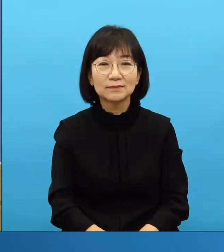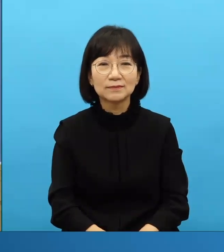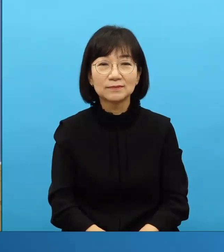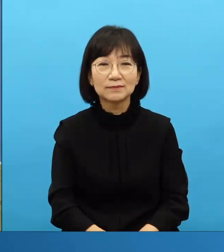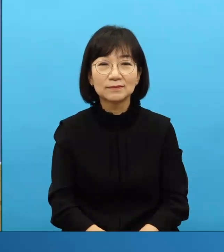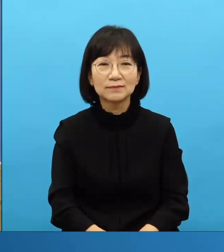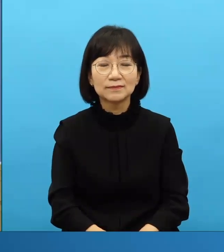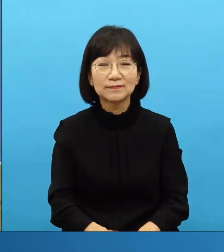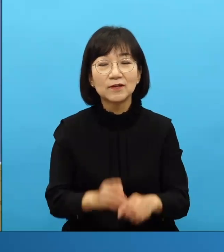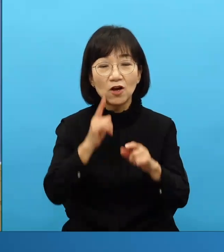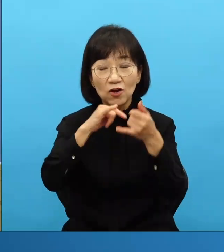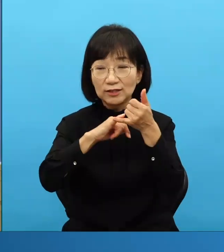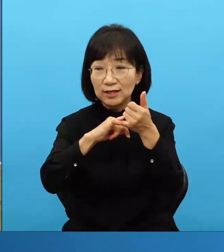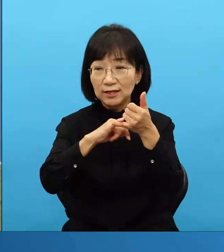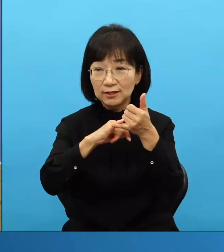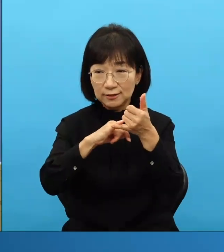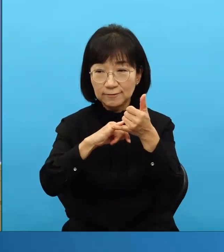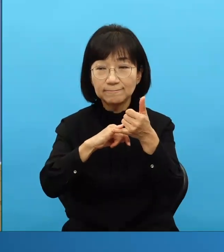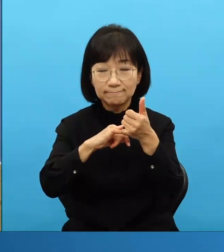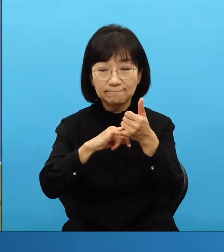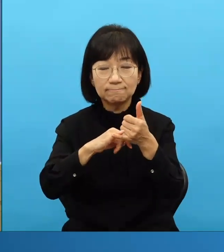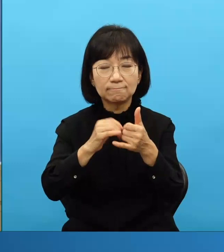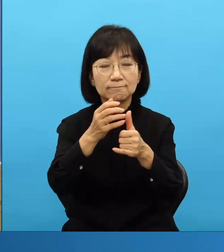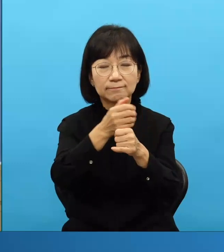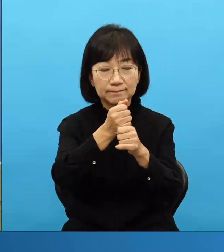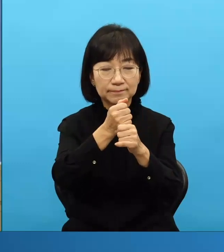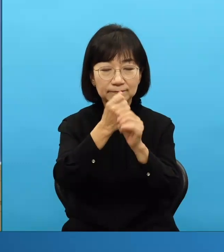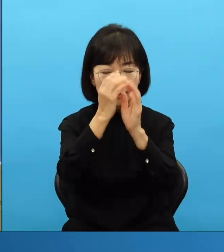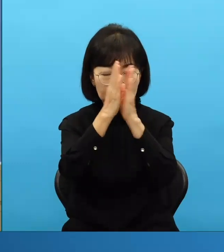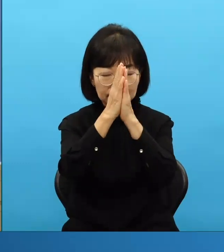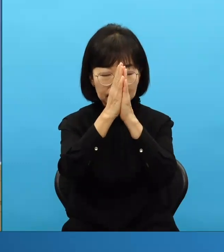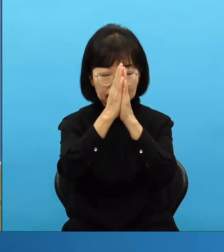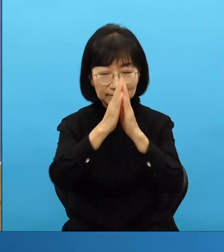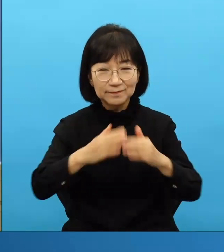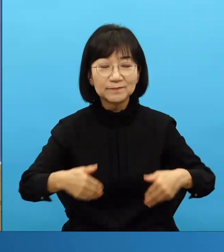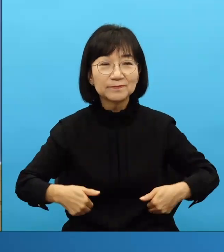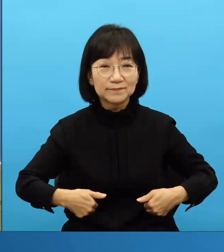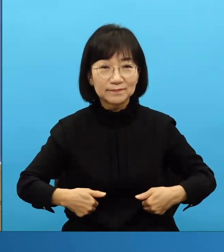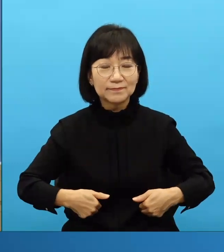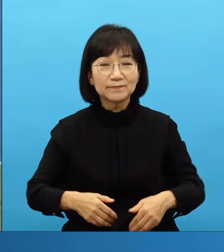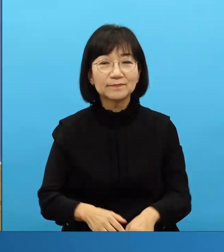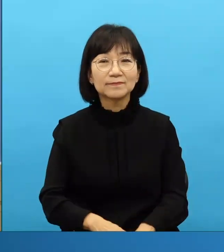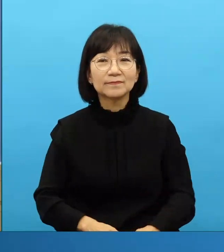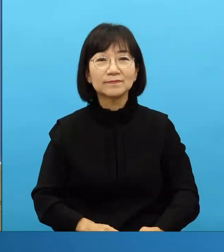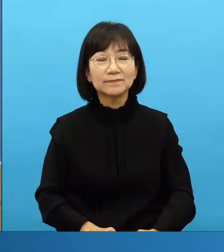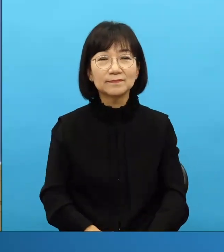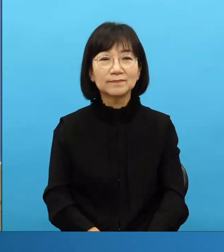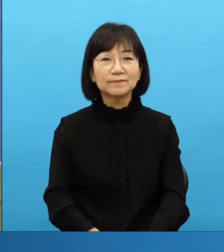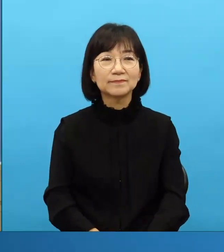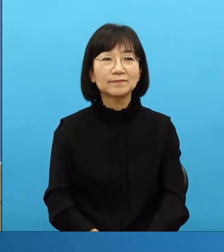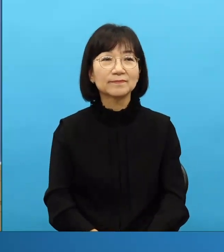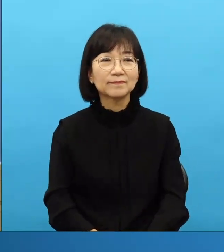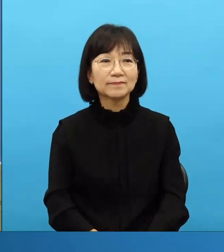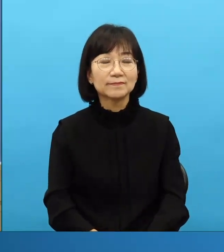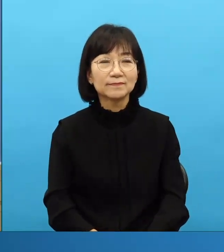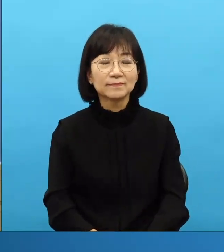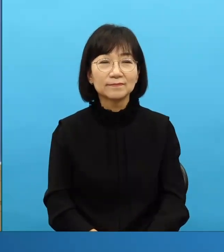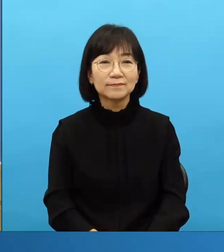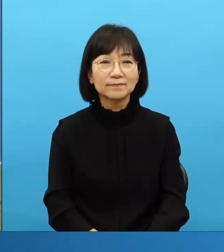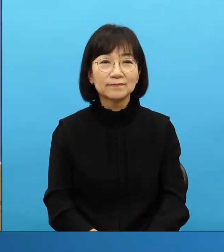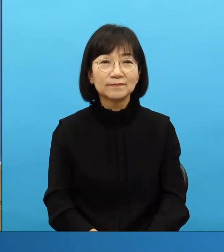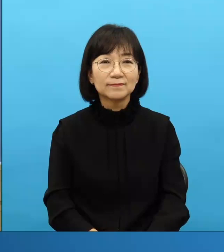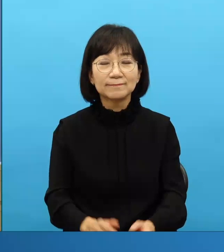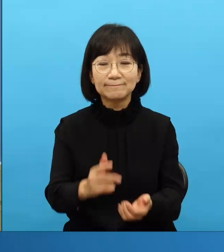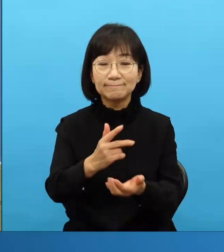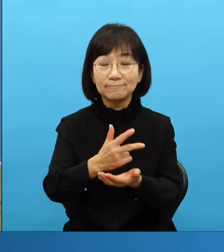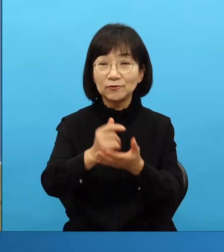붙잡고 기도할 수 있어야 합니다. We have to hold on to that as our covenant and pray with it. 여러분, 세계복음화 강단을 통해서 주신